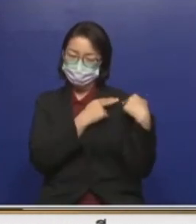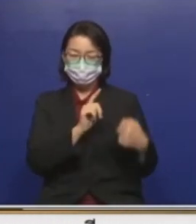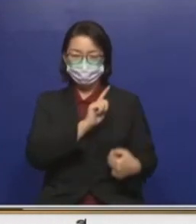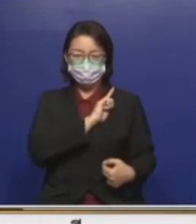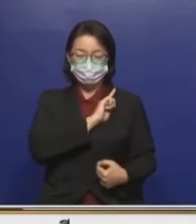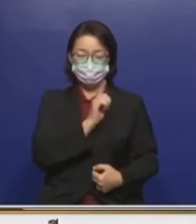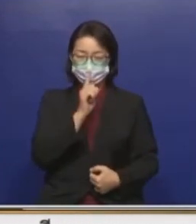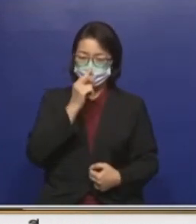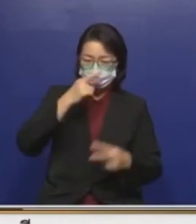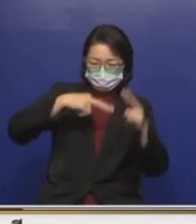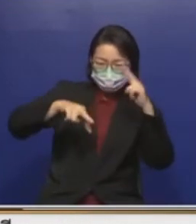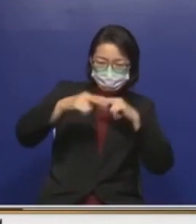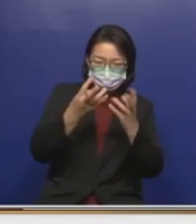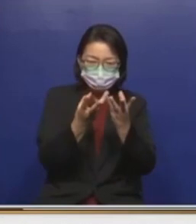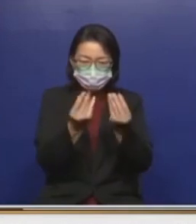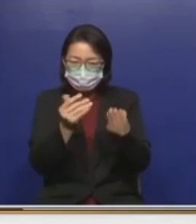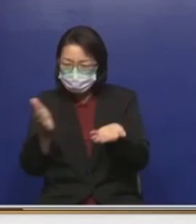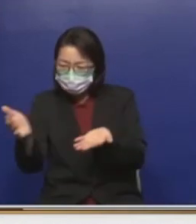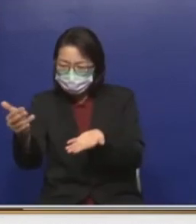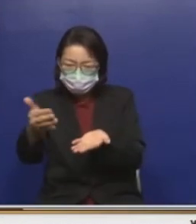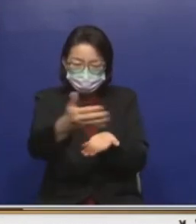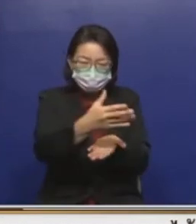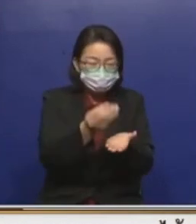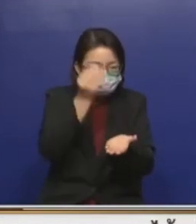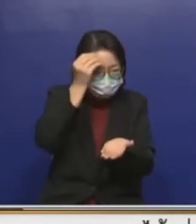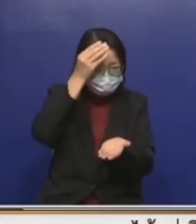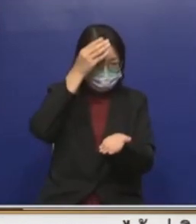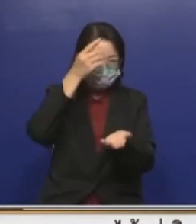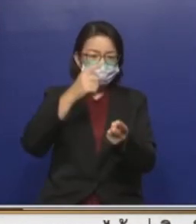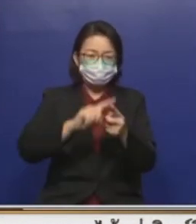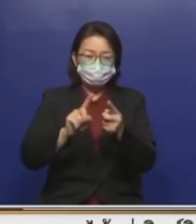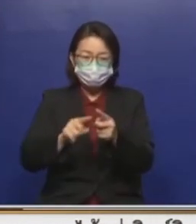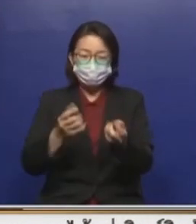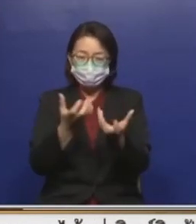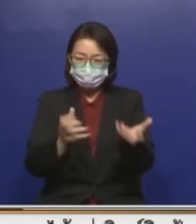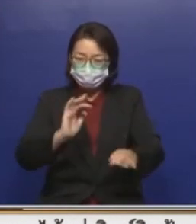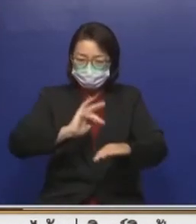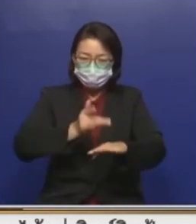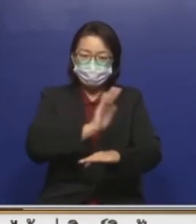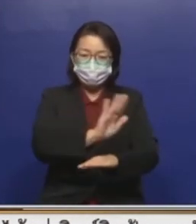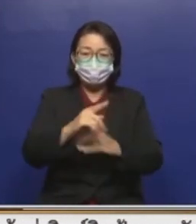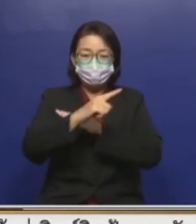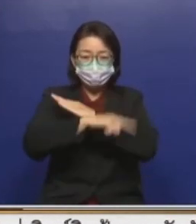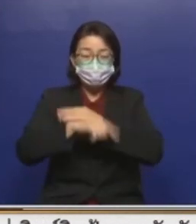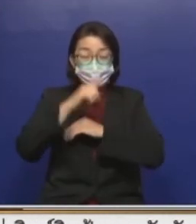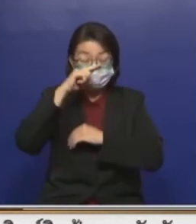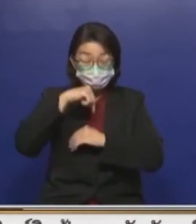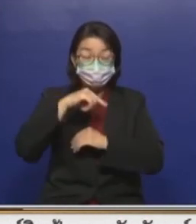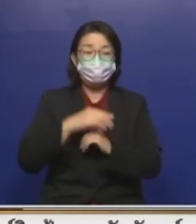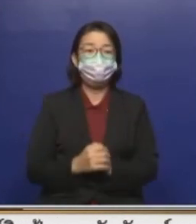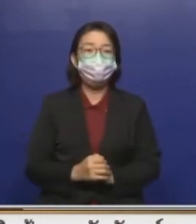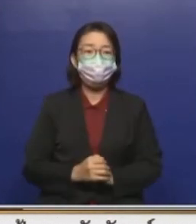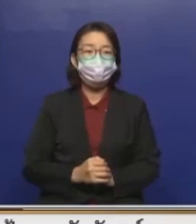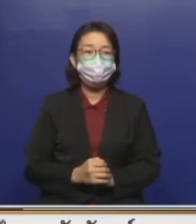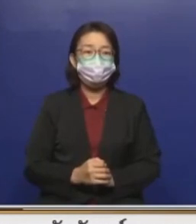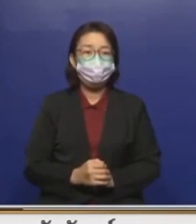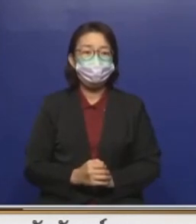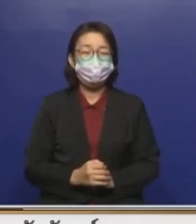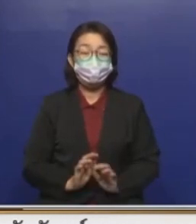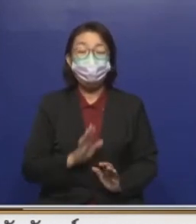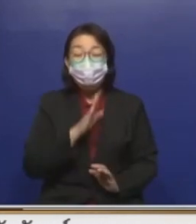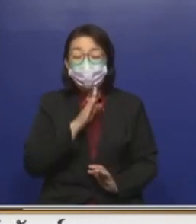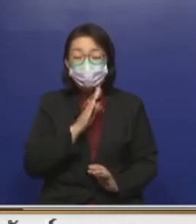ในการศึกษารวบรวมความหลากหลายทางชีวภาพของประเทศเรานี้ด้วยค่ะหากท่